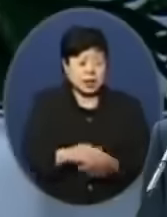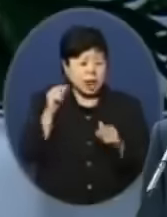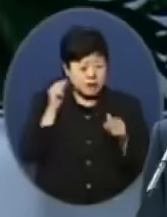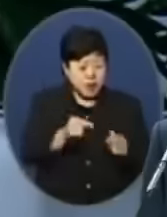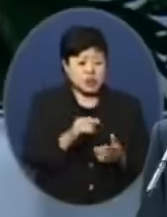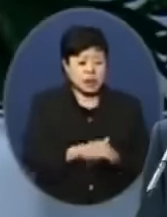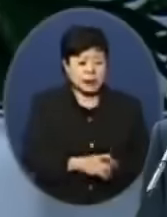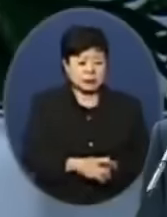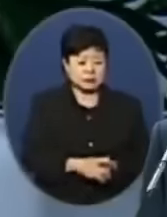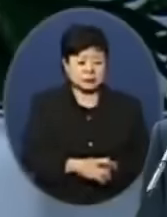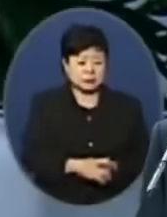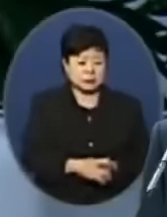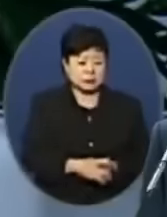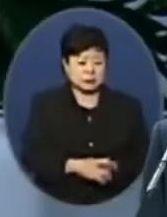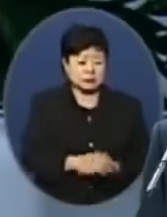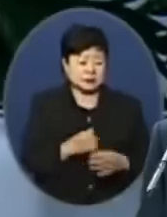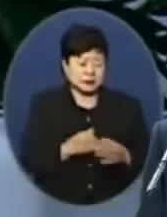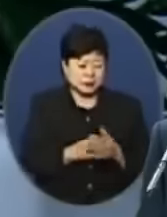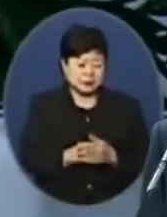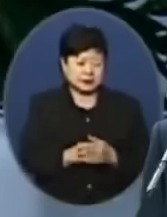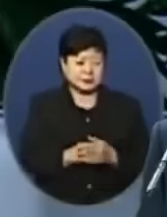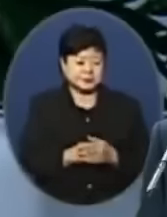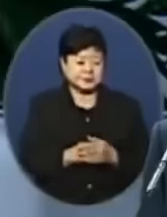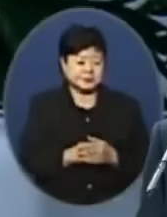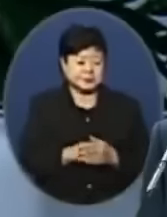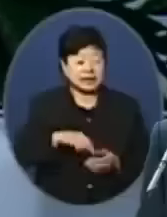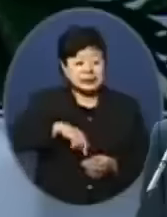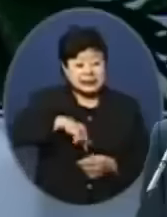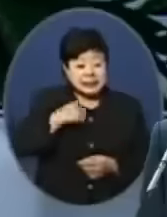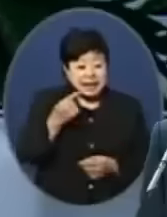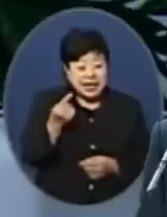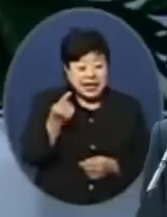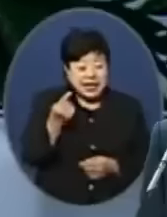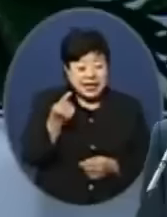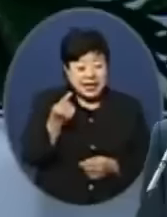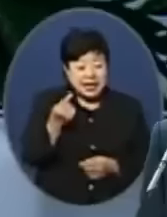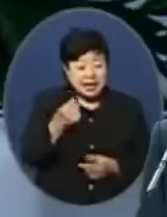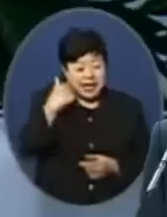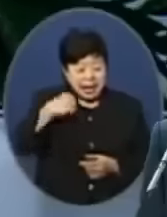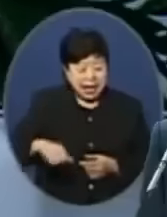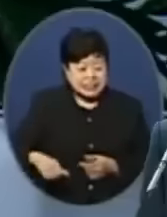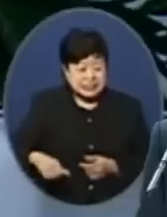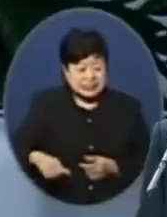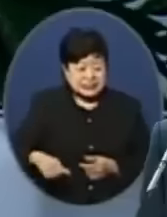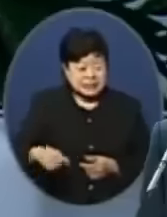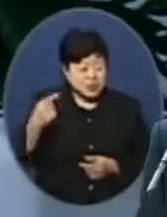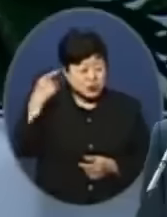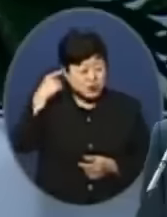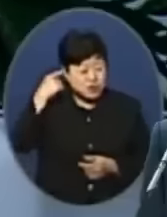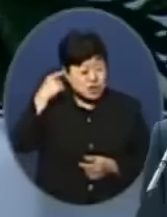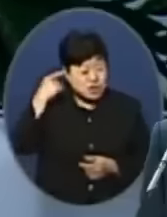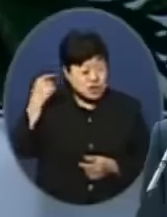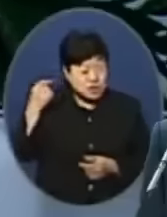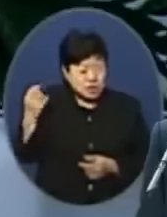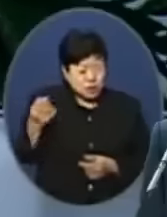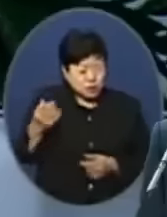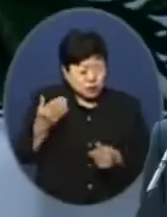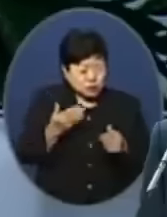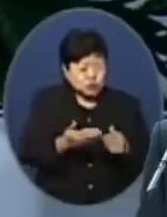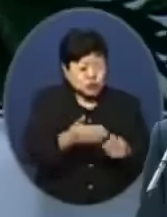명령해라. 그래서 자기가 이 우리 아들 귀에 고통을